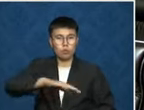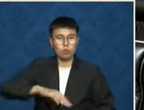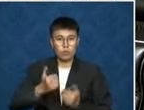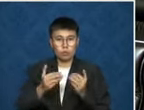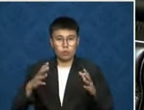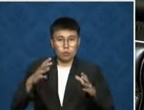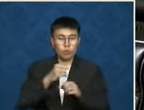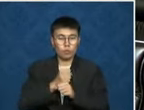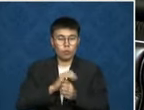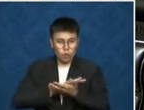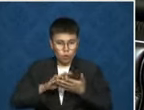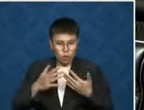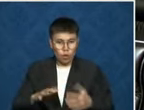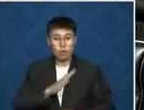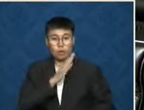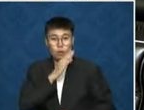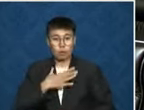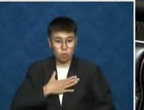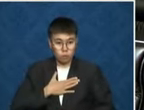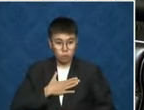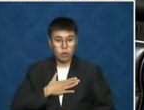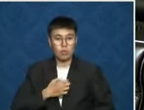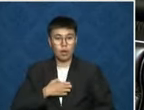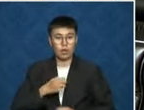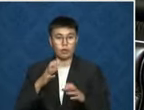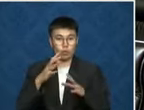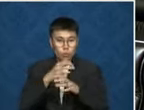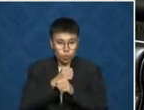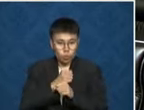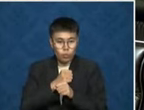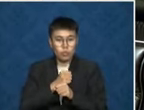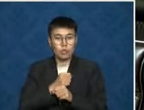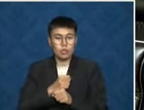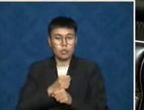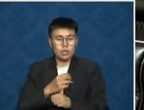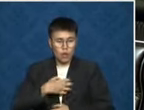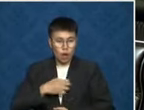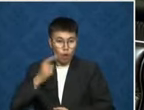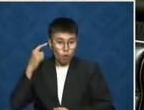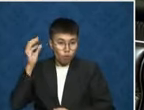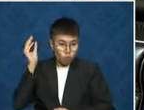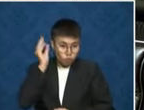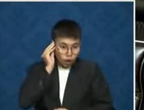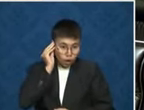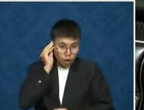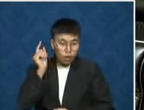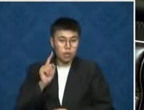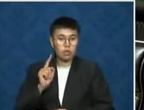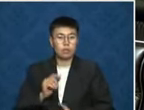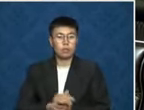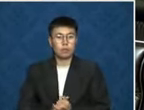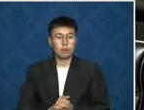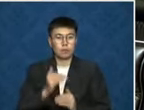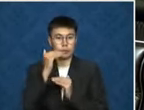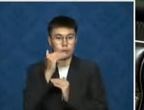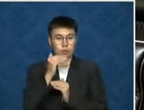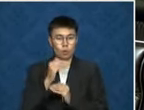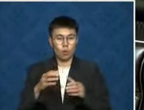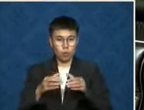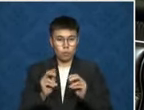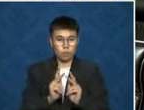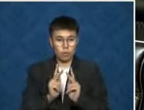เป็นที่เรียบร้อยแล้วนะครับแต่ว่าถ้าผมอยากจะสรุปนะครับให้ท่านประธานฟังรวมถึงเพื่อนสมาชิกทุกคนเนี่ยฟังว่ากรอบอำนาจหน้าที่ของกรรมาธิ